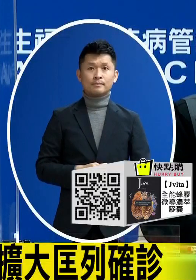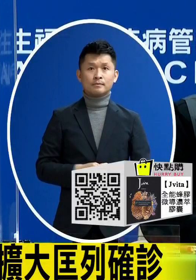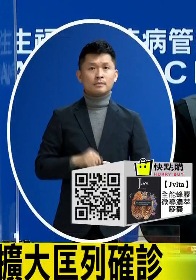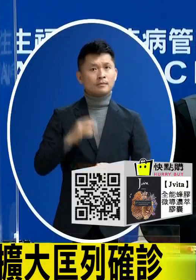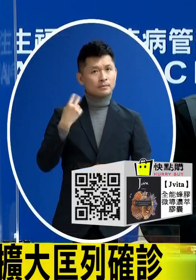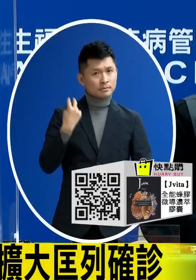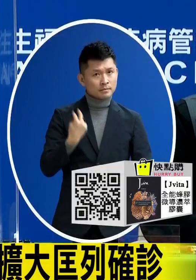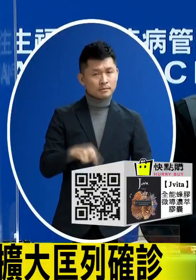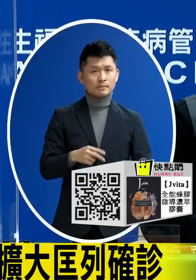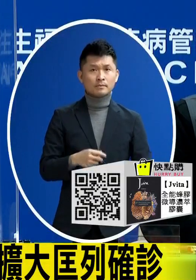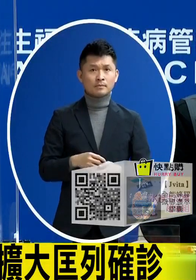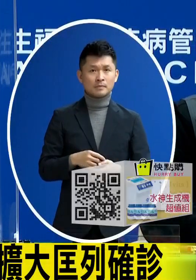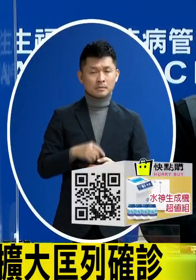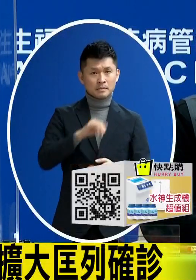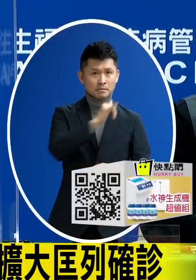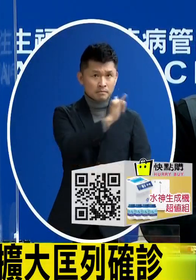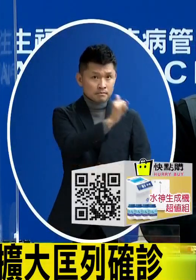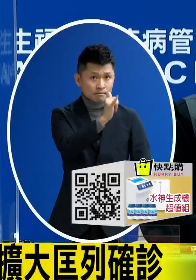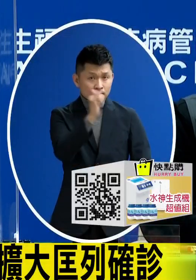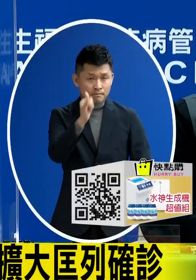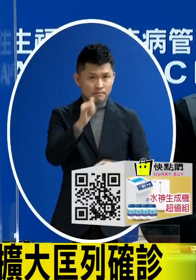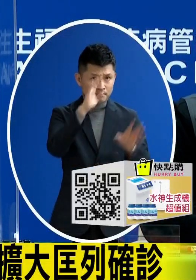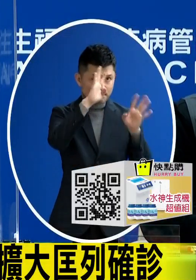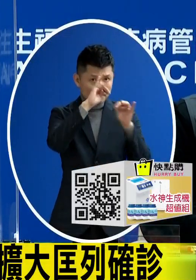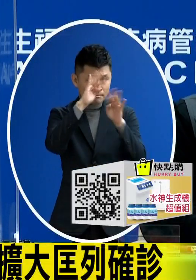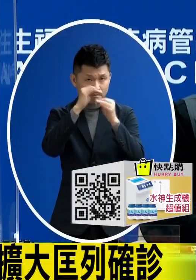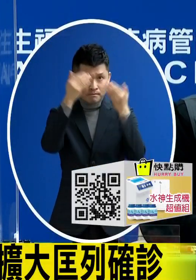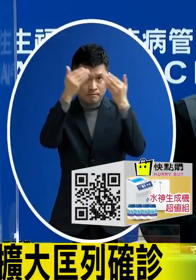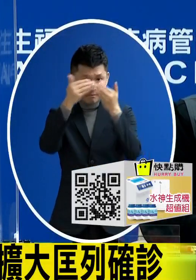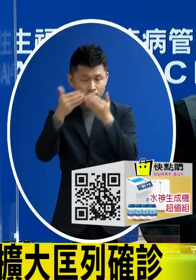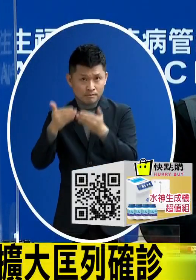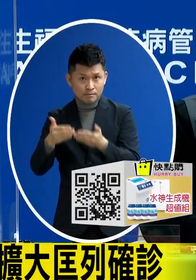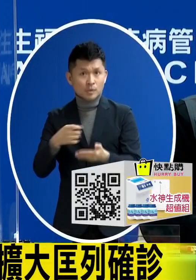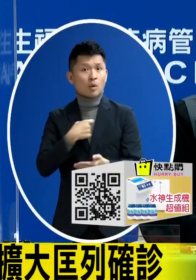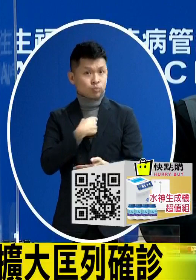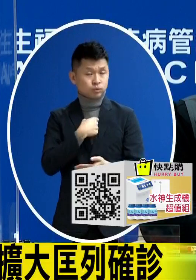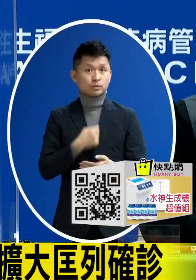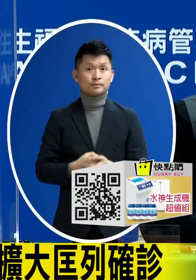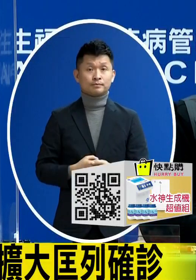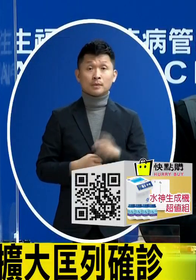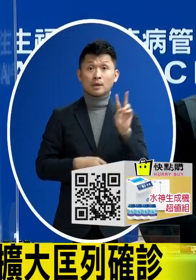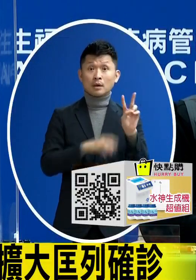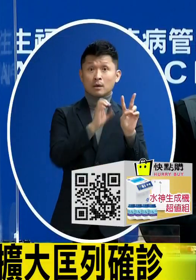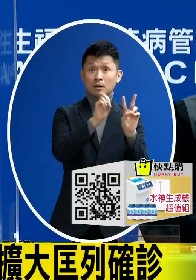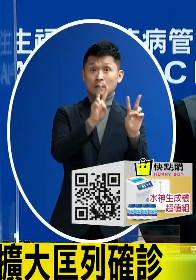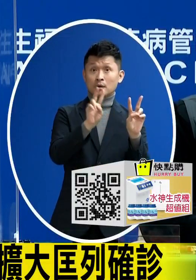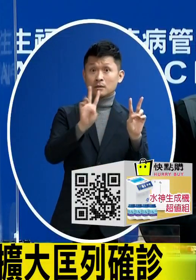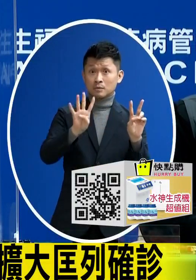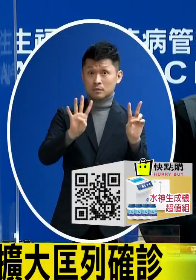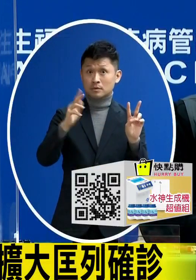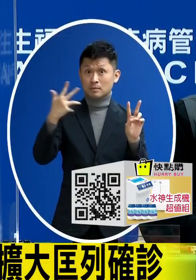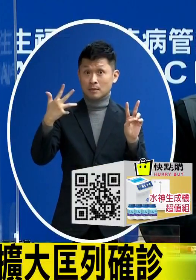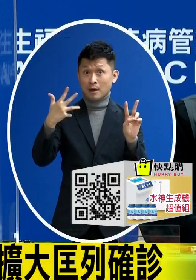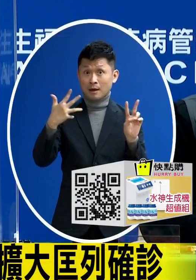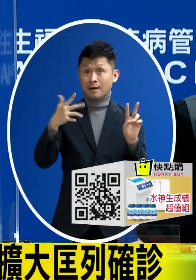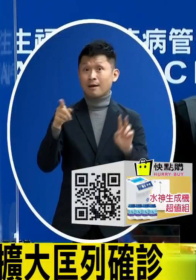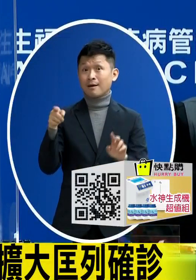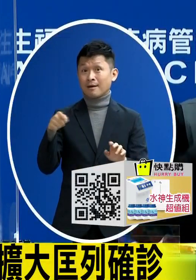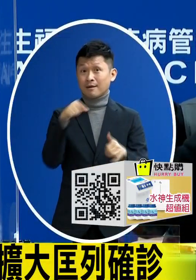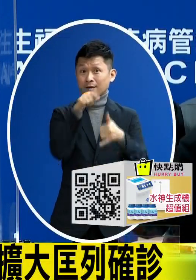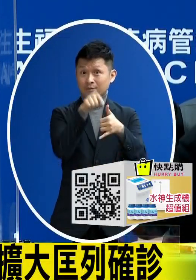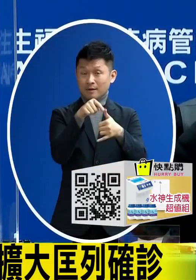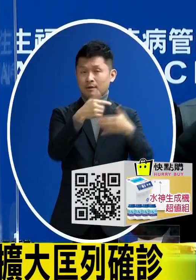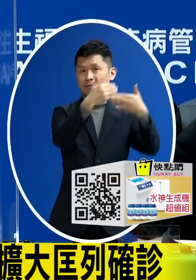去再从医调里面再去验证。第一个，他这一位20248，他是从中国返